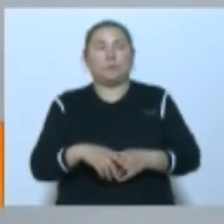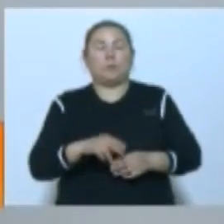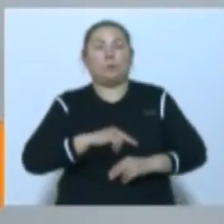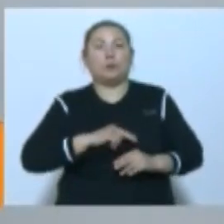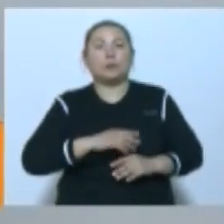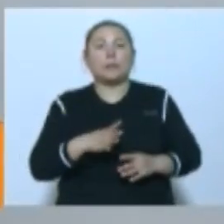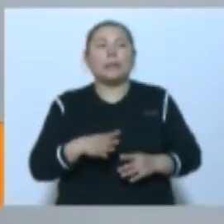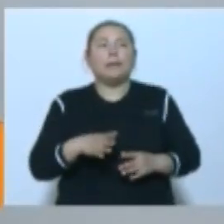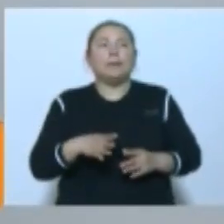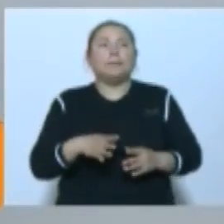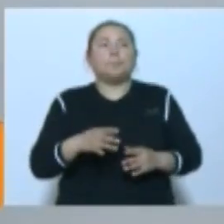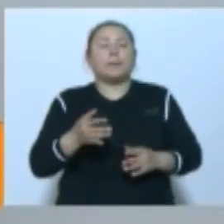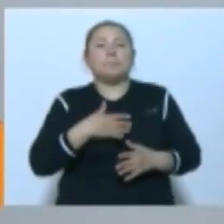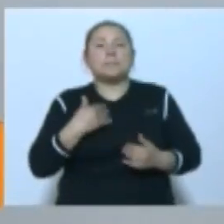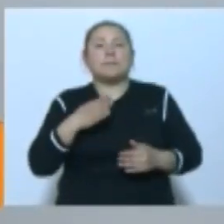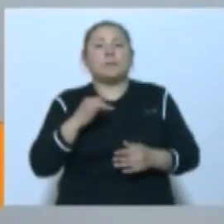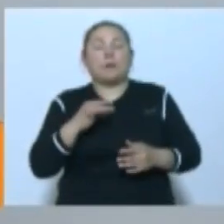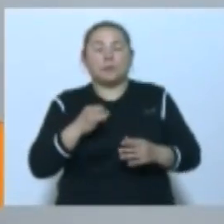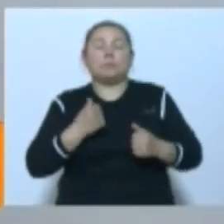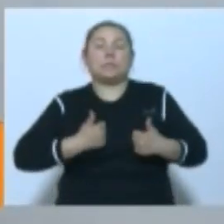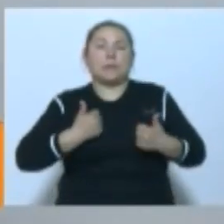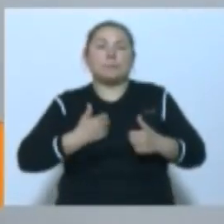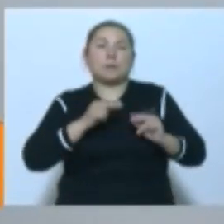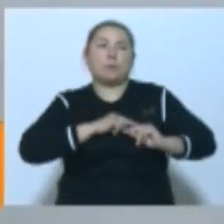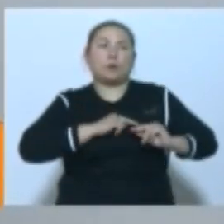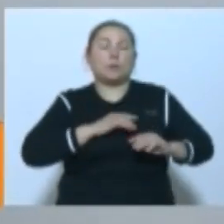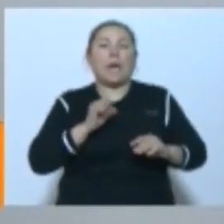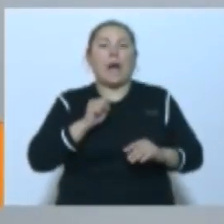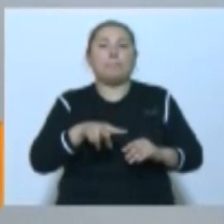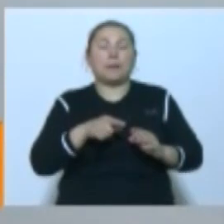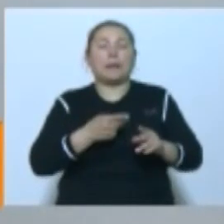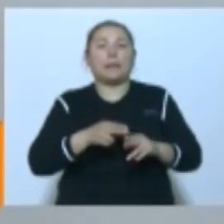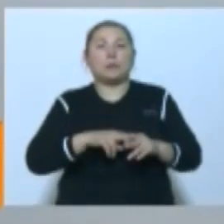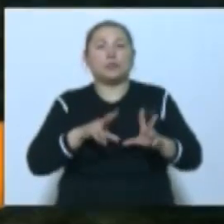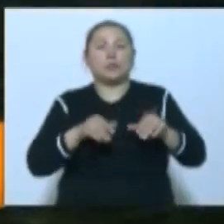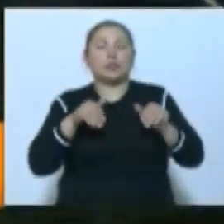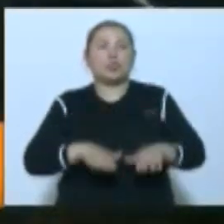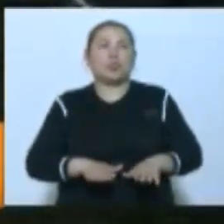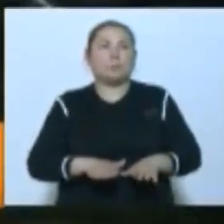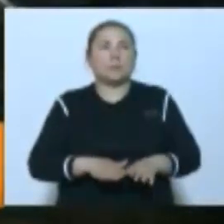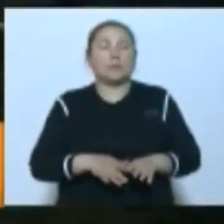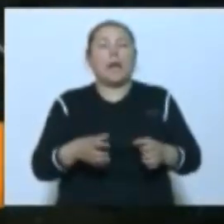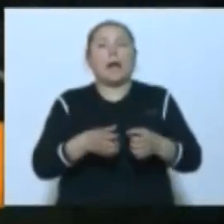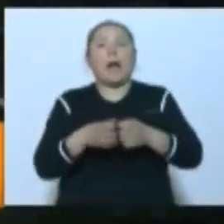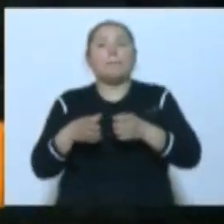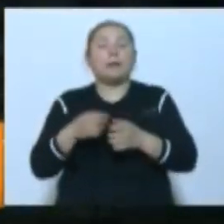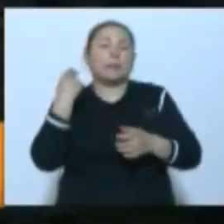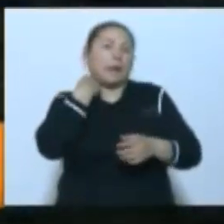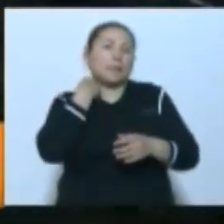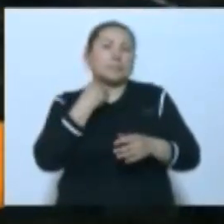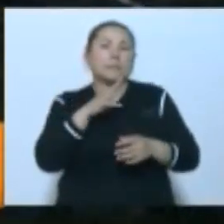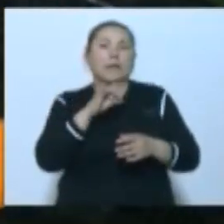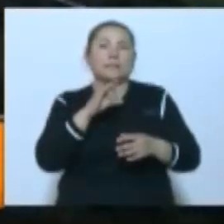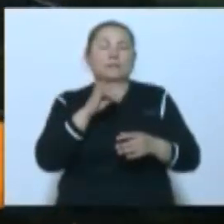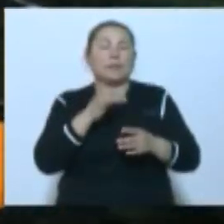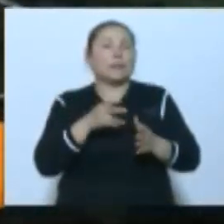ойыншысының. Иә, оларды алынамыз. Қазір біз FIFA-мен жұмыс істеп жатырмыз, бірақ сәуір айына дейін біз оны шешеміз. Командадағы мәселе қарыздар мен трансферлік